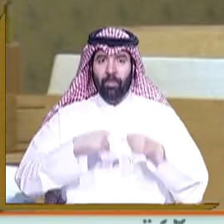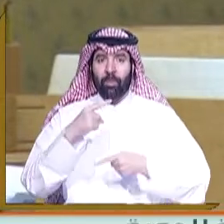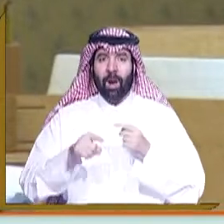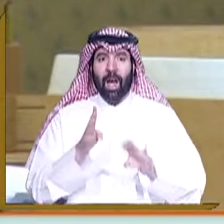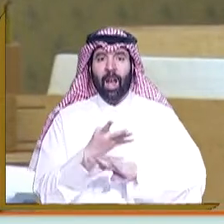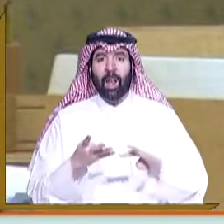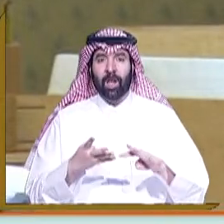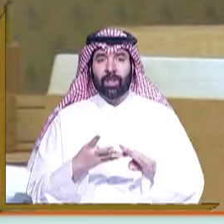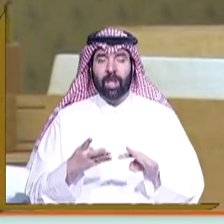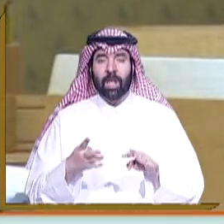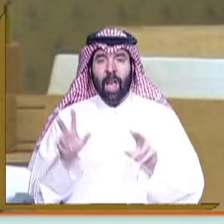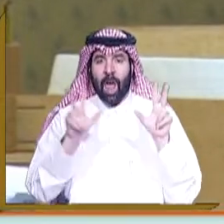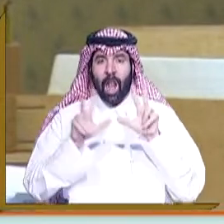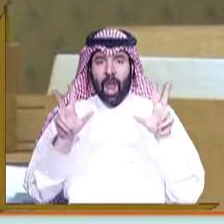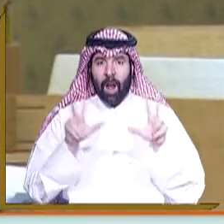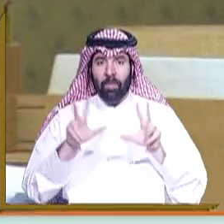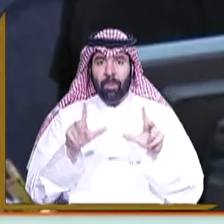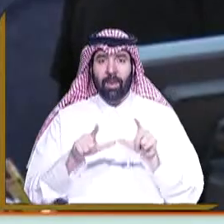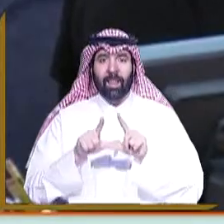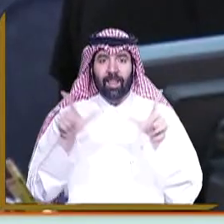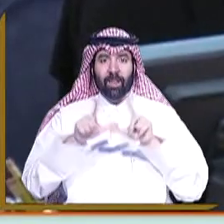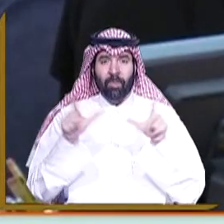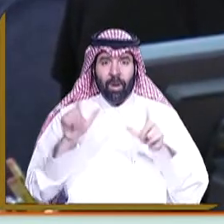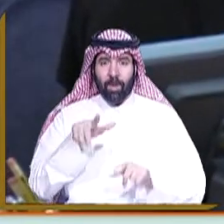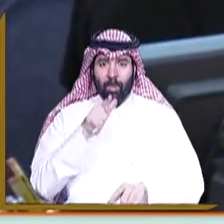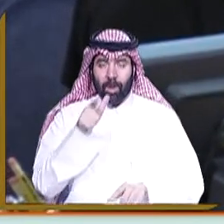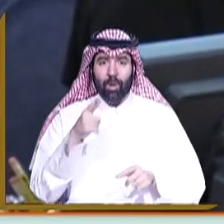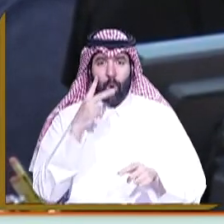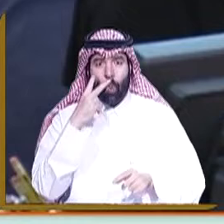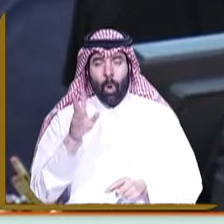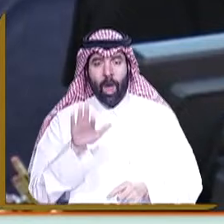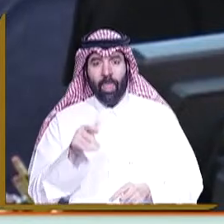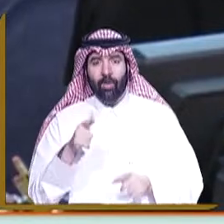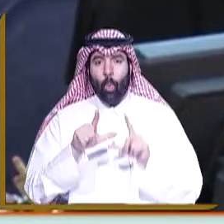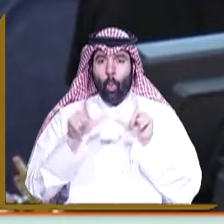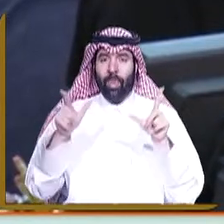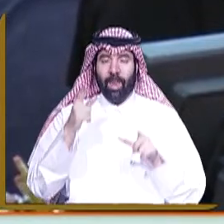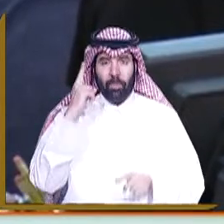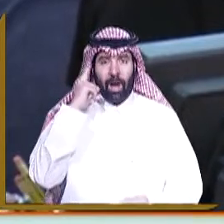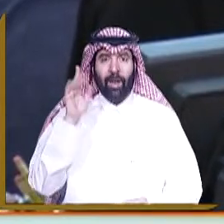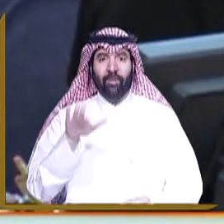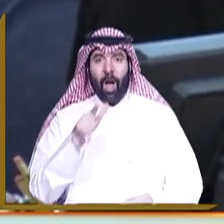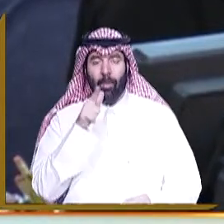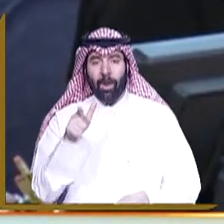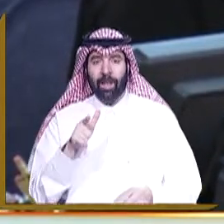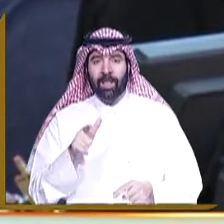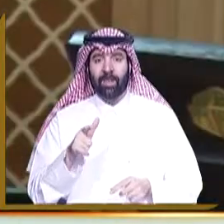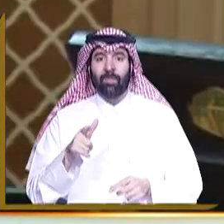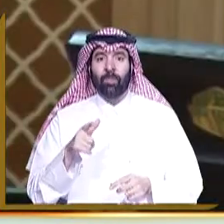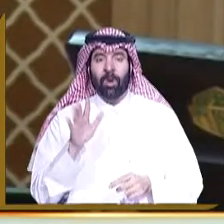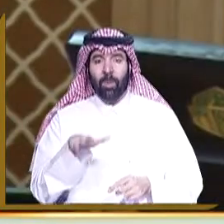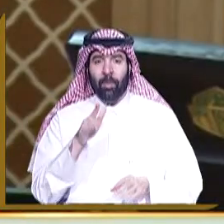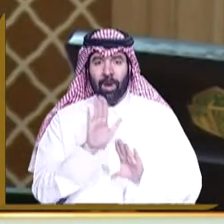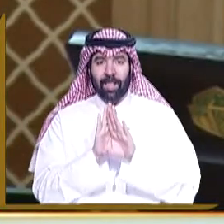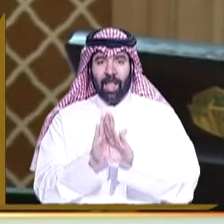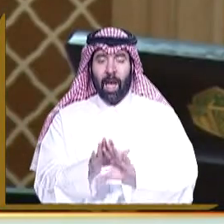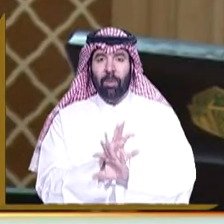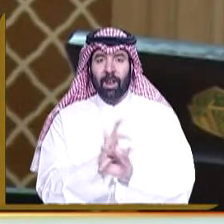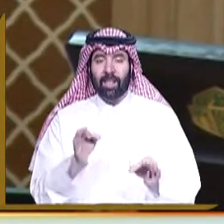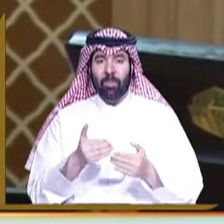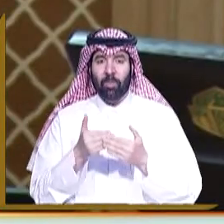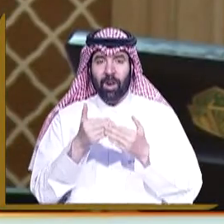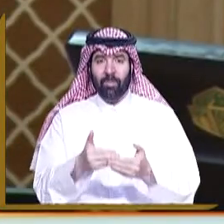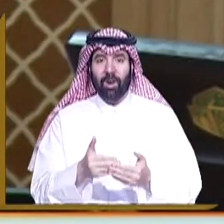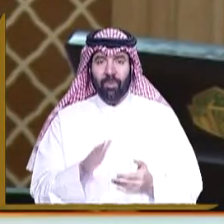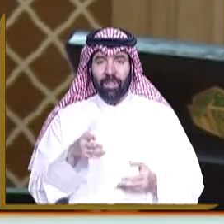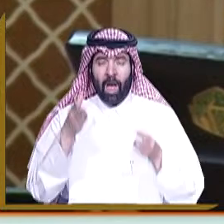خطته الإعلامية وتسويق منتجاته بصورة أشمل ليتمكن من توفير فرص الدعم وتحقيق